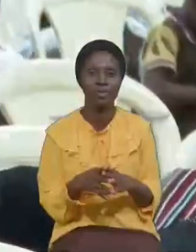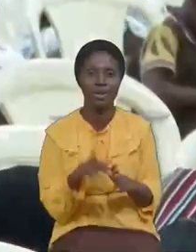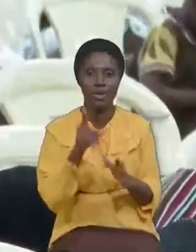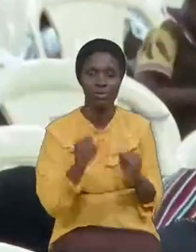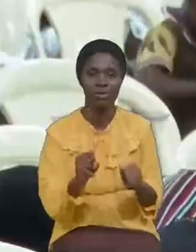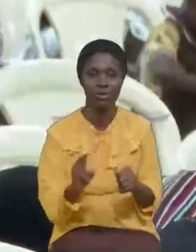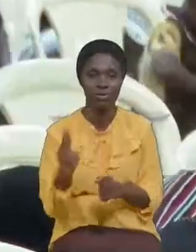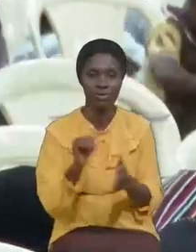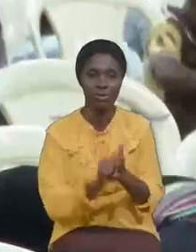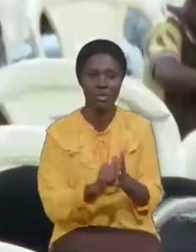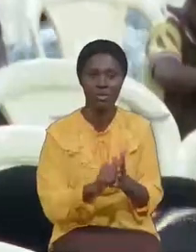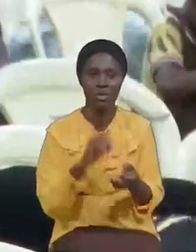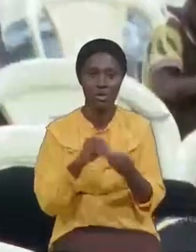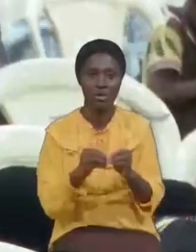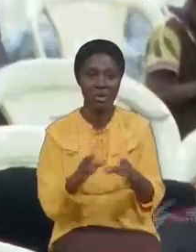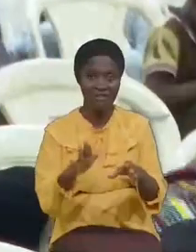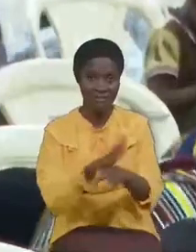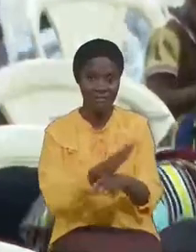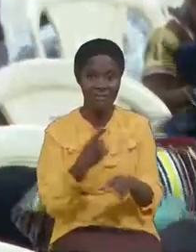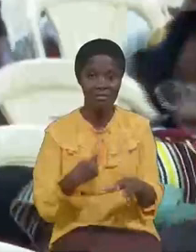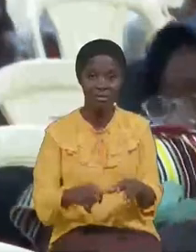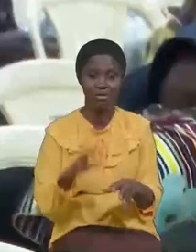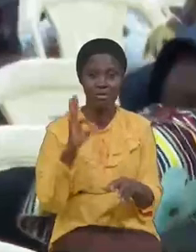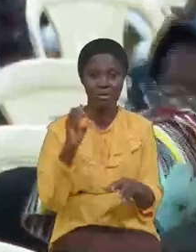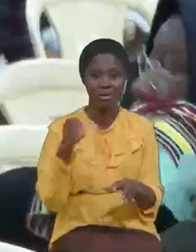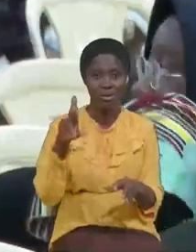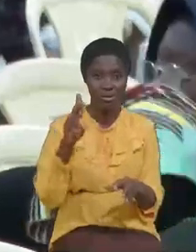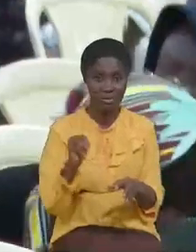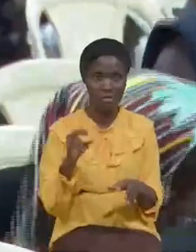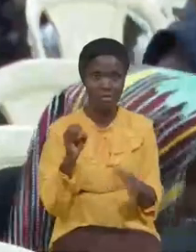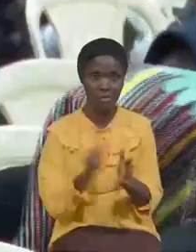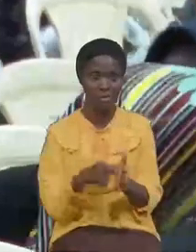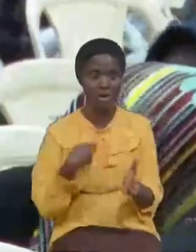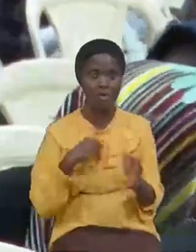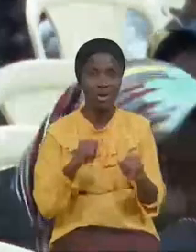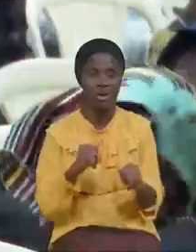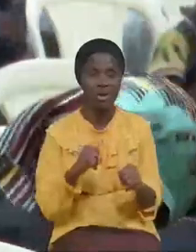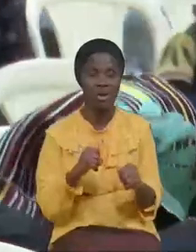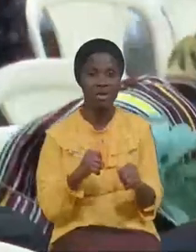sur ce lien-là. Puis vous allez voir une page